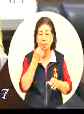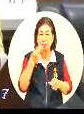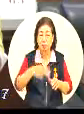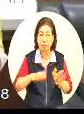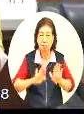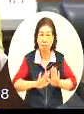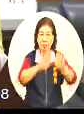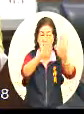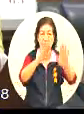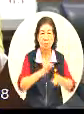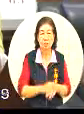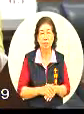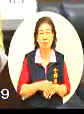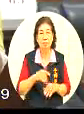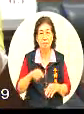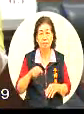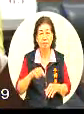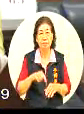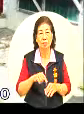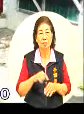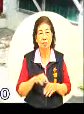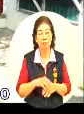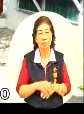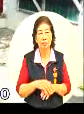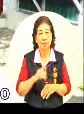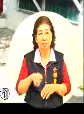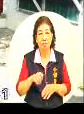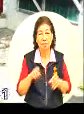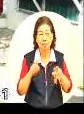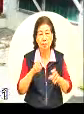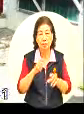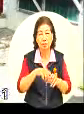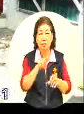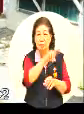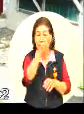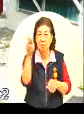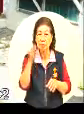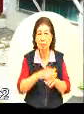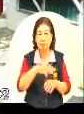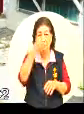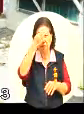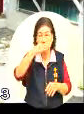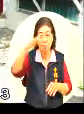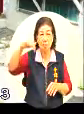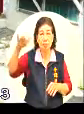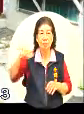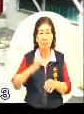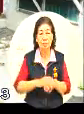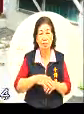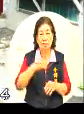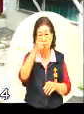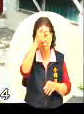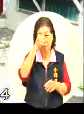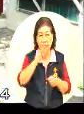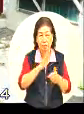为分析你家，这是一些看我们的凤山黄埔新村以住代户一